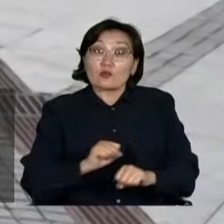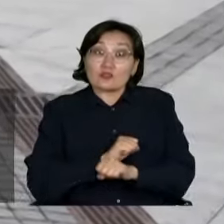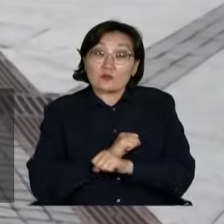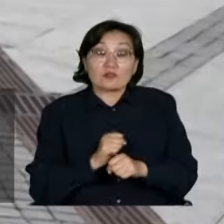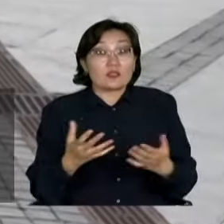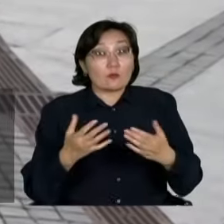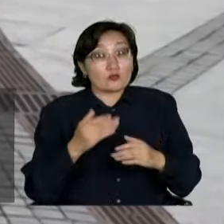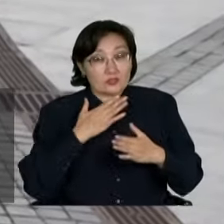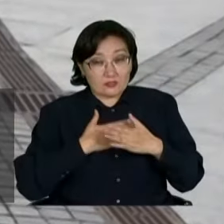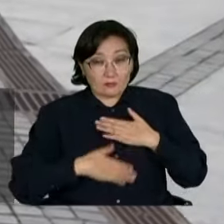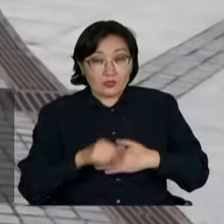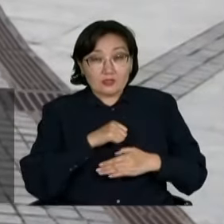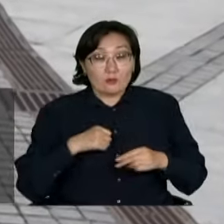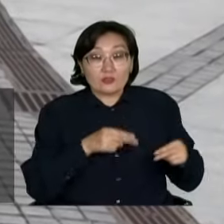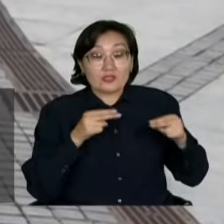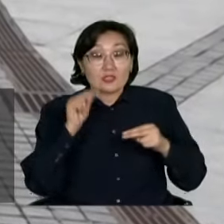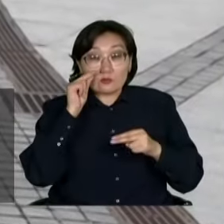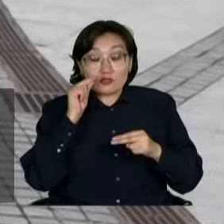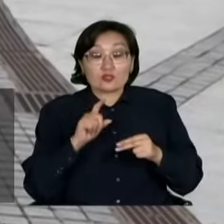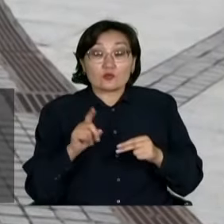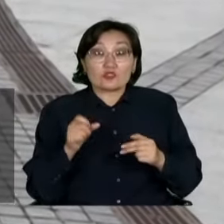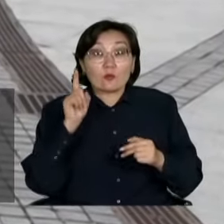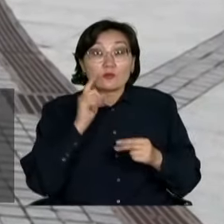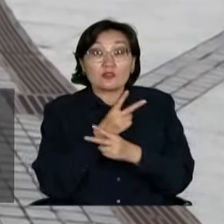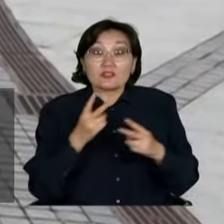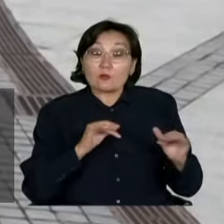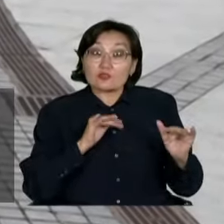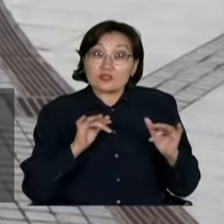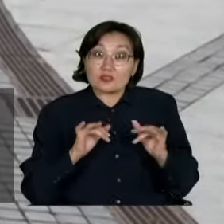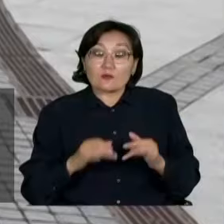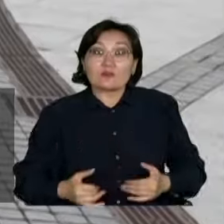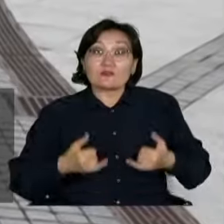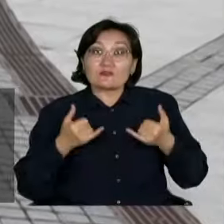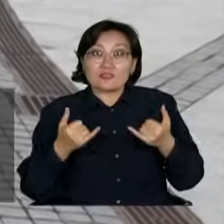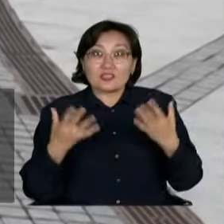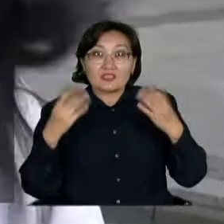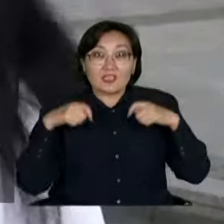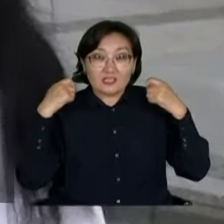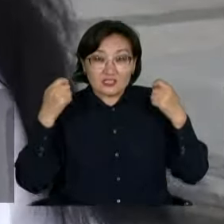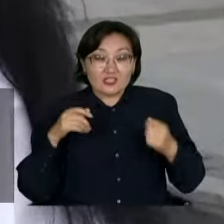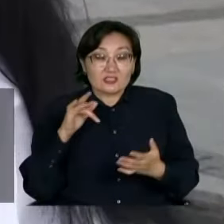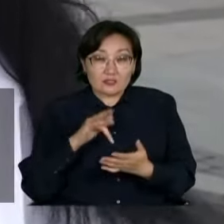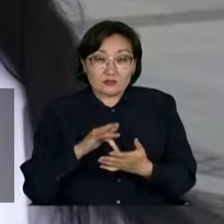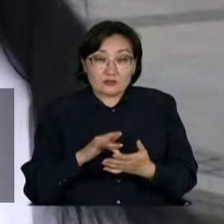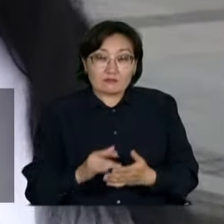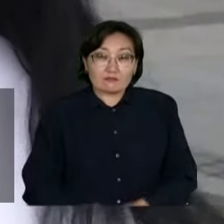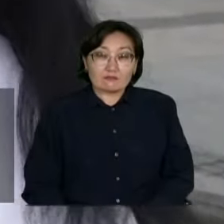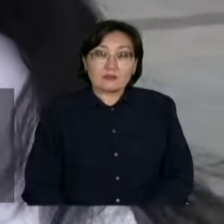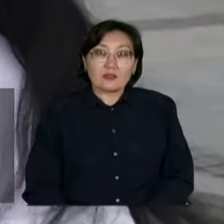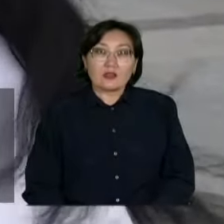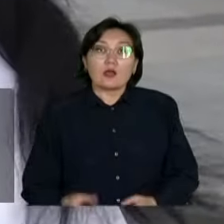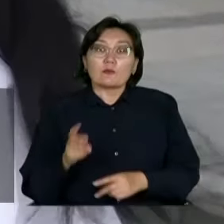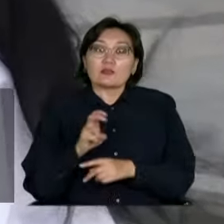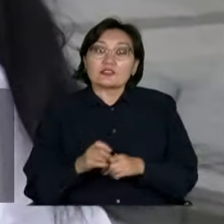получают удовольствие. Я сам приехал из Шымкента, чтобы насладиться мероприятиями в честь дня рождения столицы. Ходим, вот,